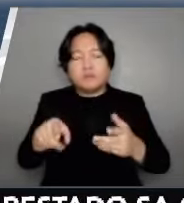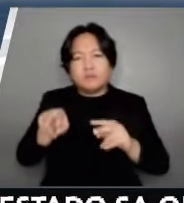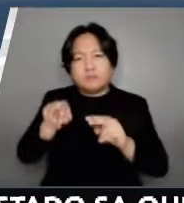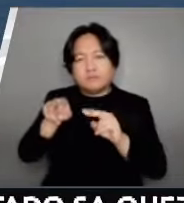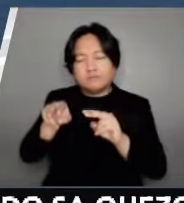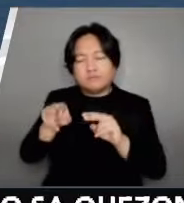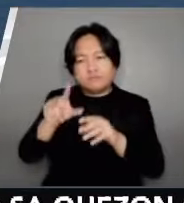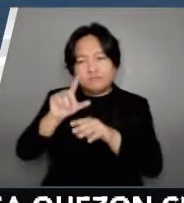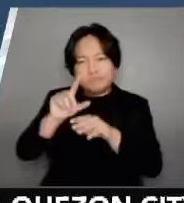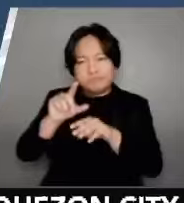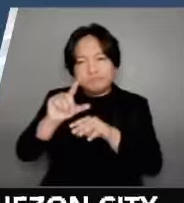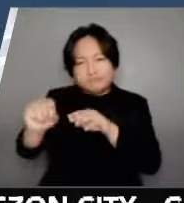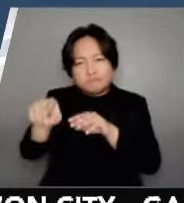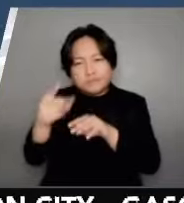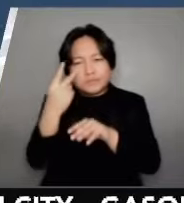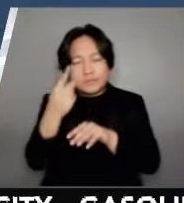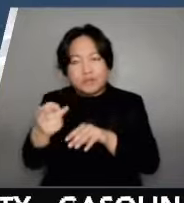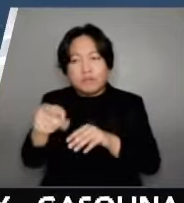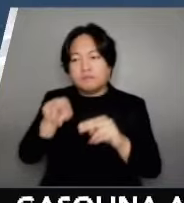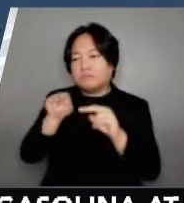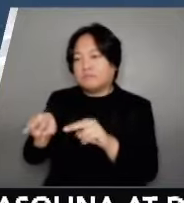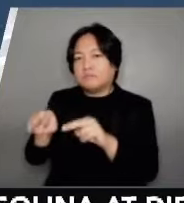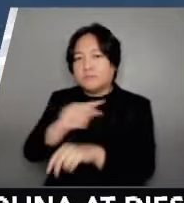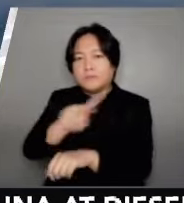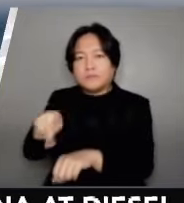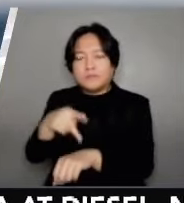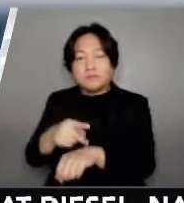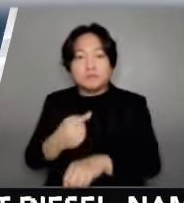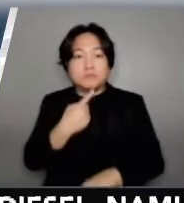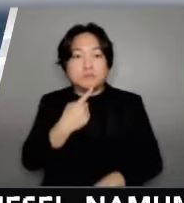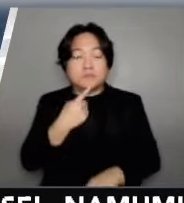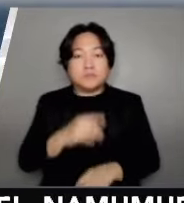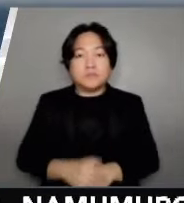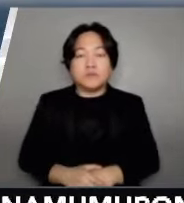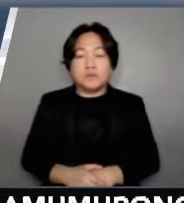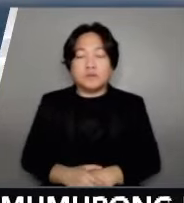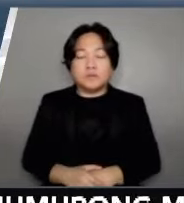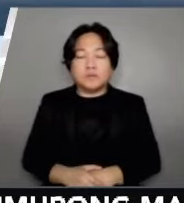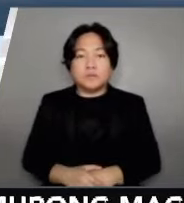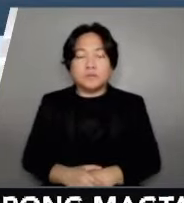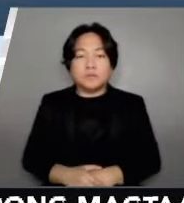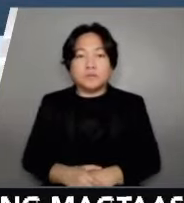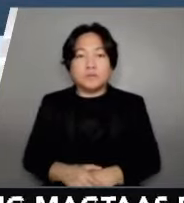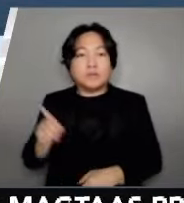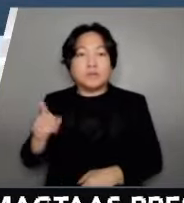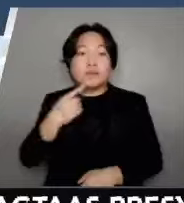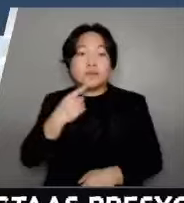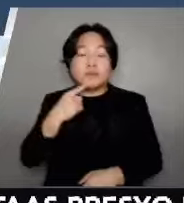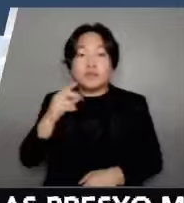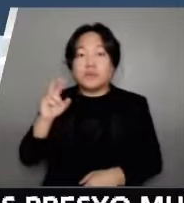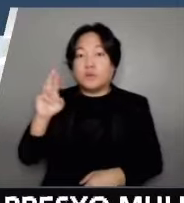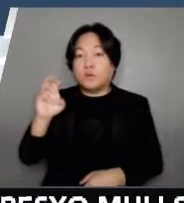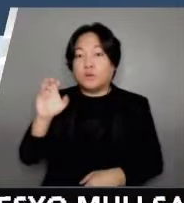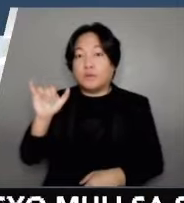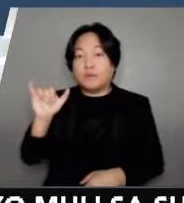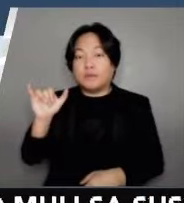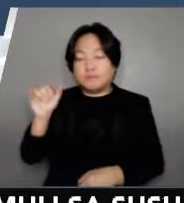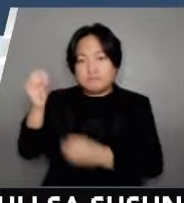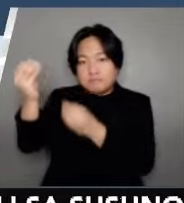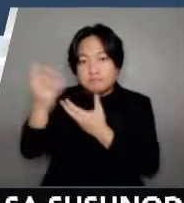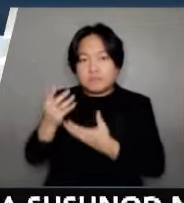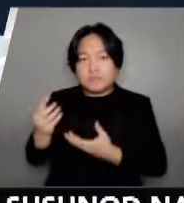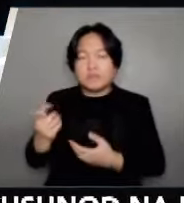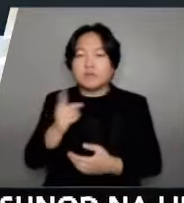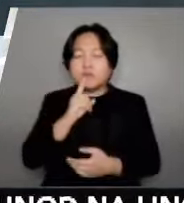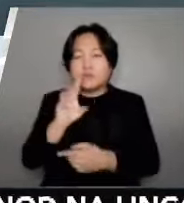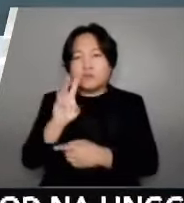Magbanwa ng Philippine Coast Guard. Ayon kay dating US Defense Attaché Ray Powell, 600 metro lang daw ang layo nito sa